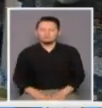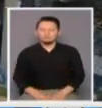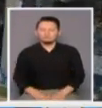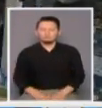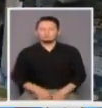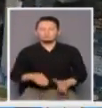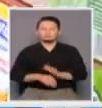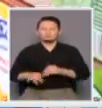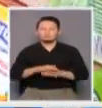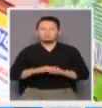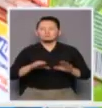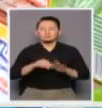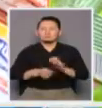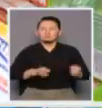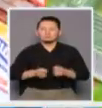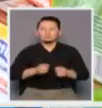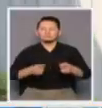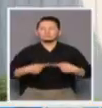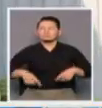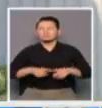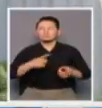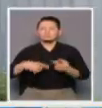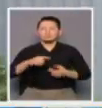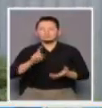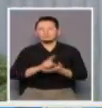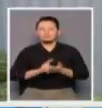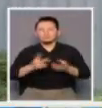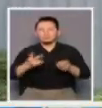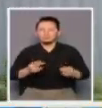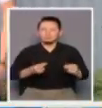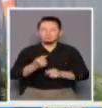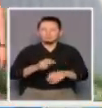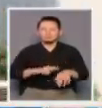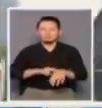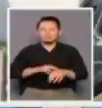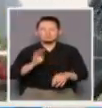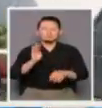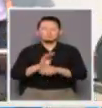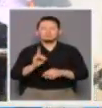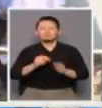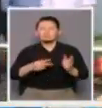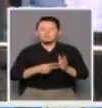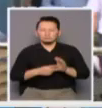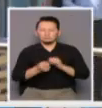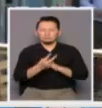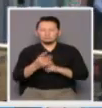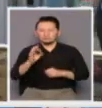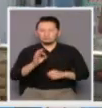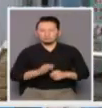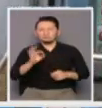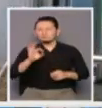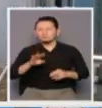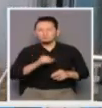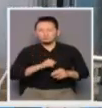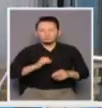В рамках Евразийского экономического союза предприниматели обязаны уплатить налог на добавленную стоимость в размере 12% от